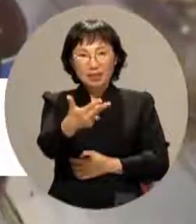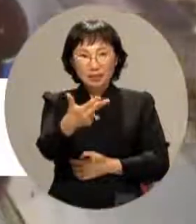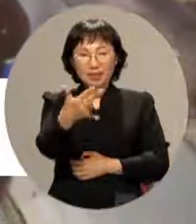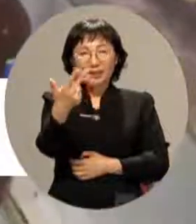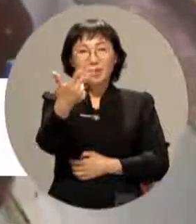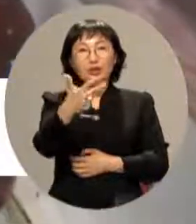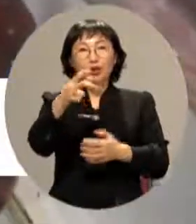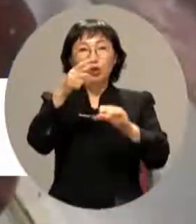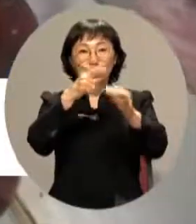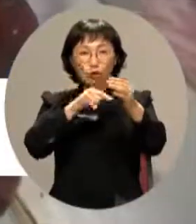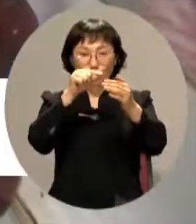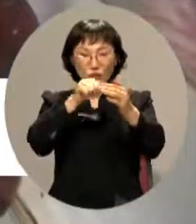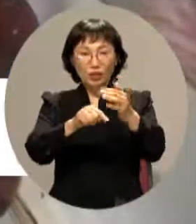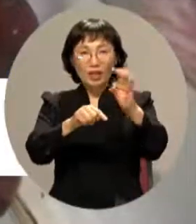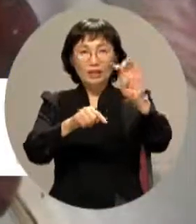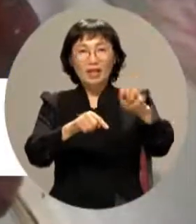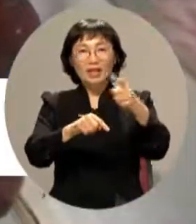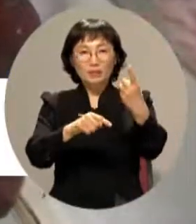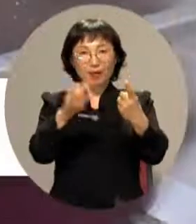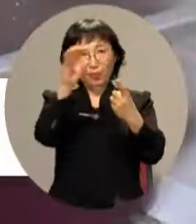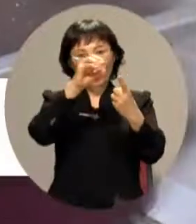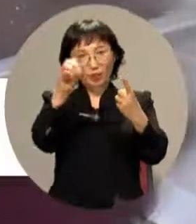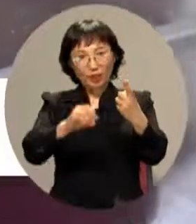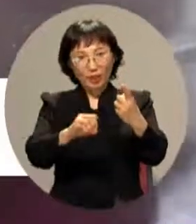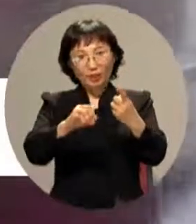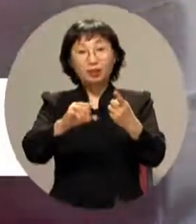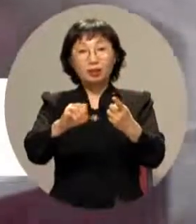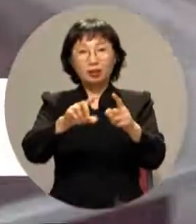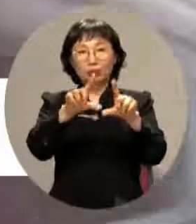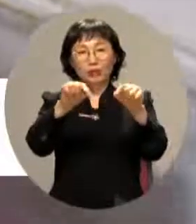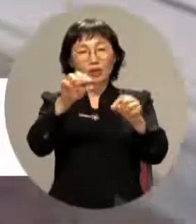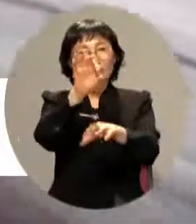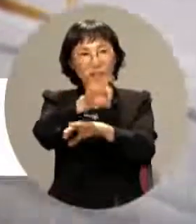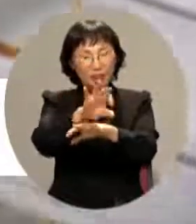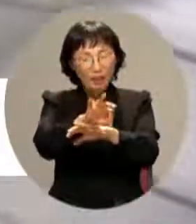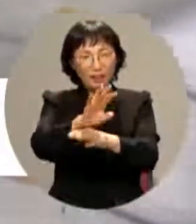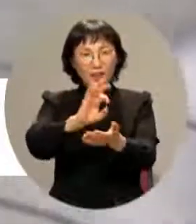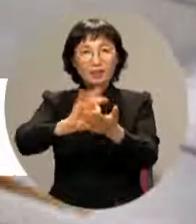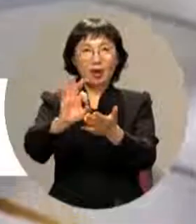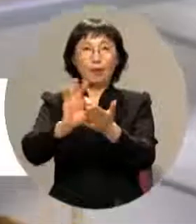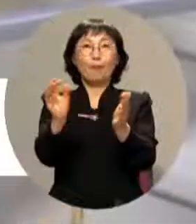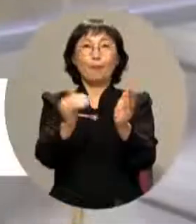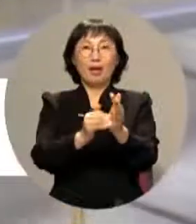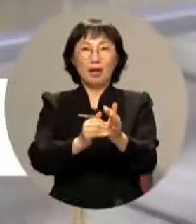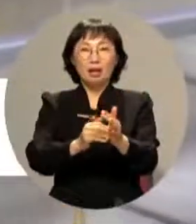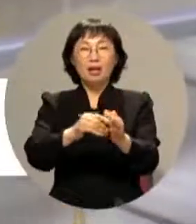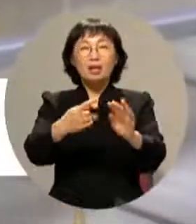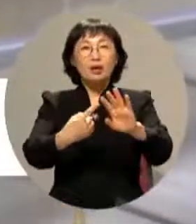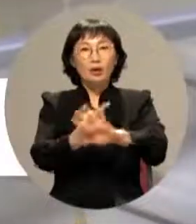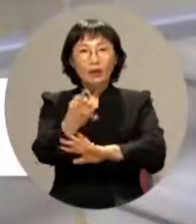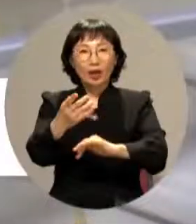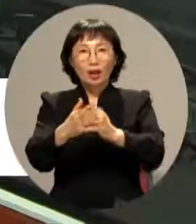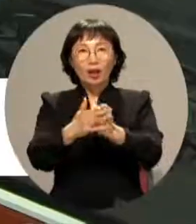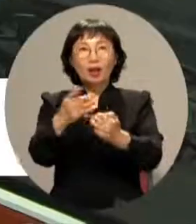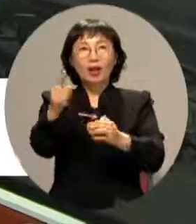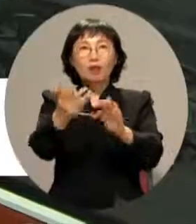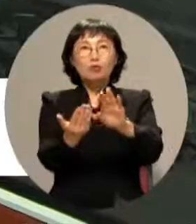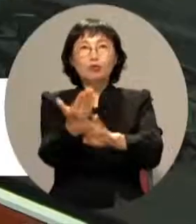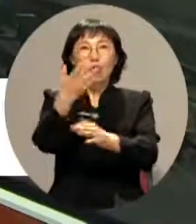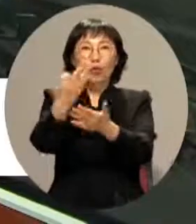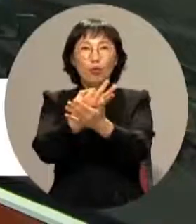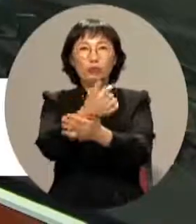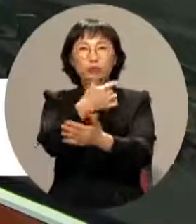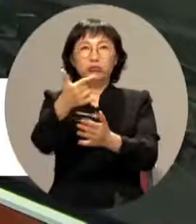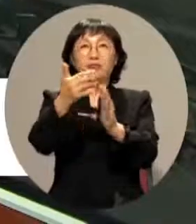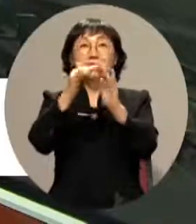42% 인 357,000 원 을 식료품과 외식비 에 사용했습니다 이와 달리 소득 상위 20% 가구는